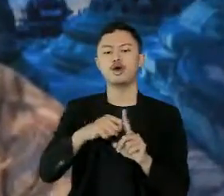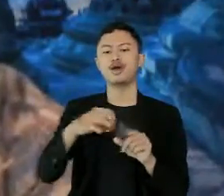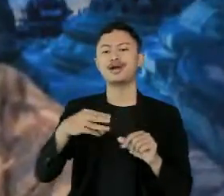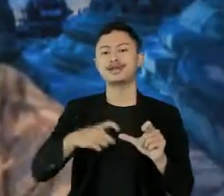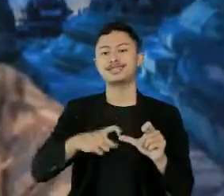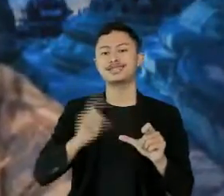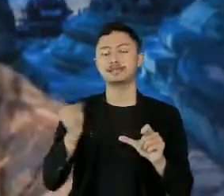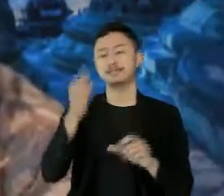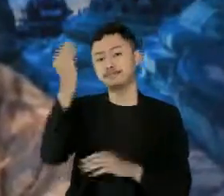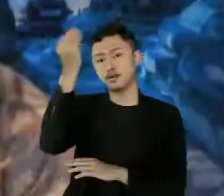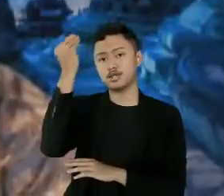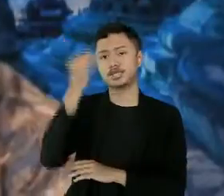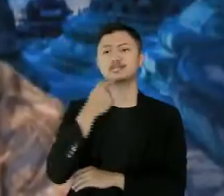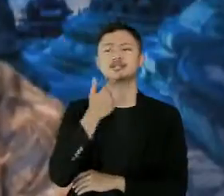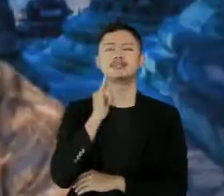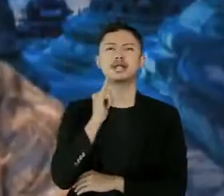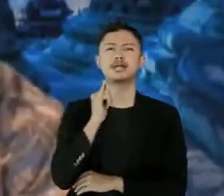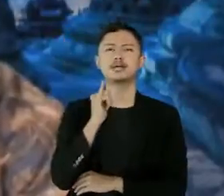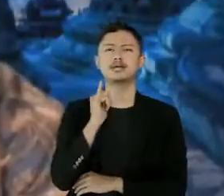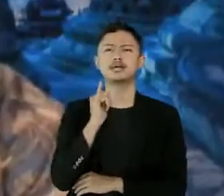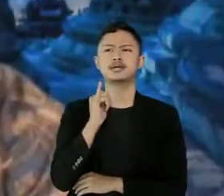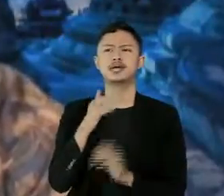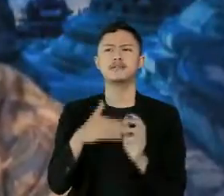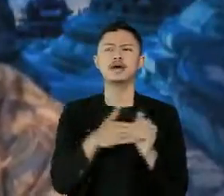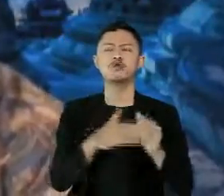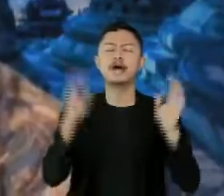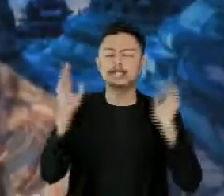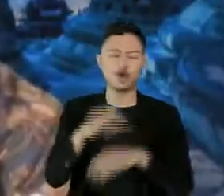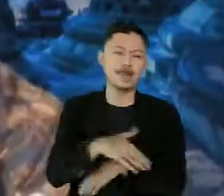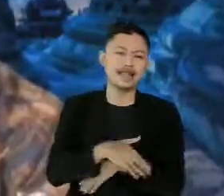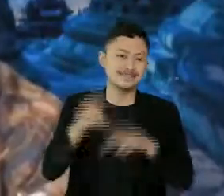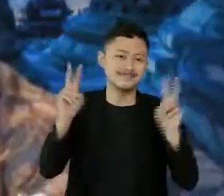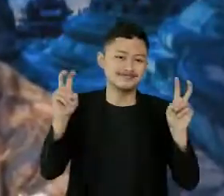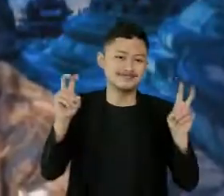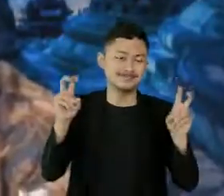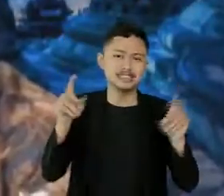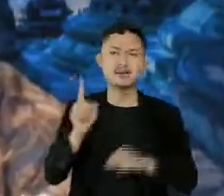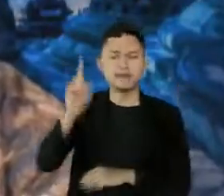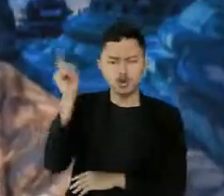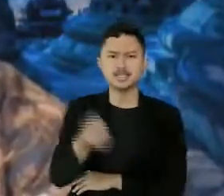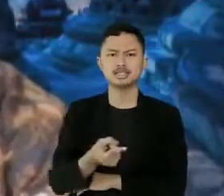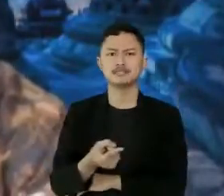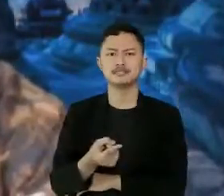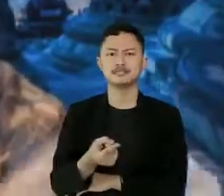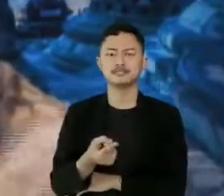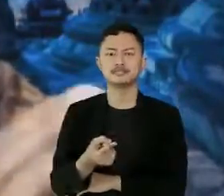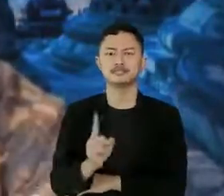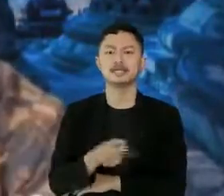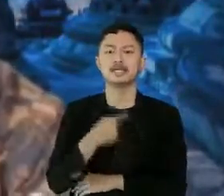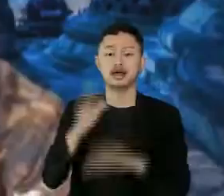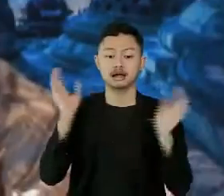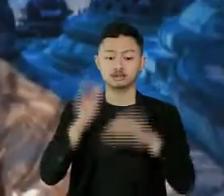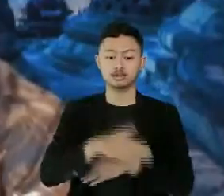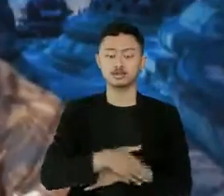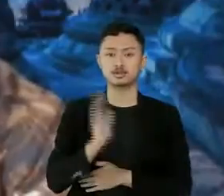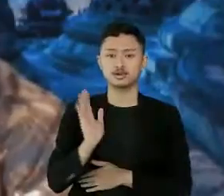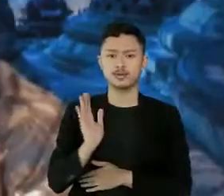kalau kita di pariwisata tuh udah kayak kalau panduan sholat lah kira-kira gitu. Nah, kita udah melakukan